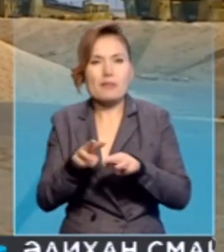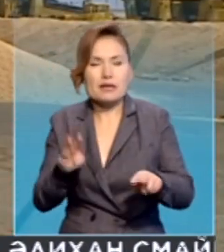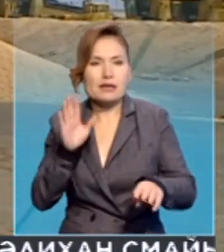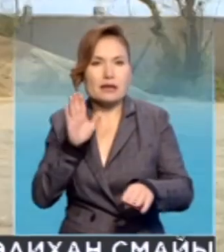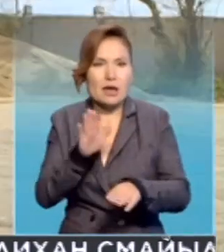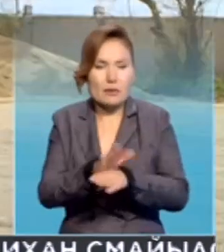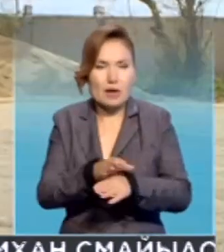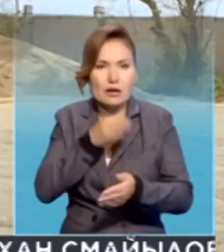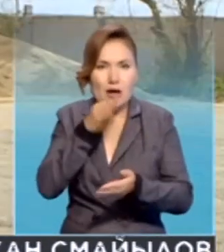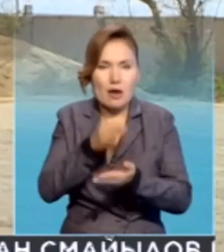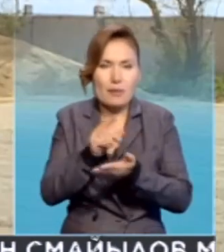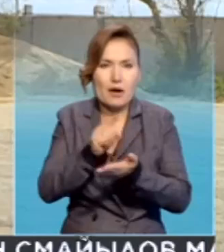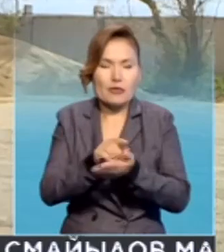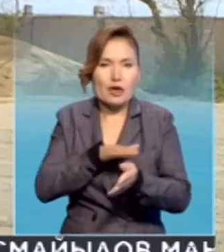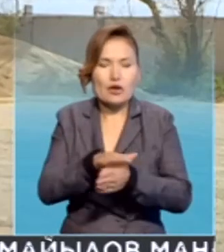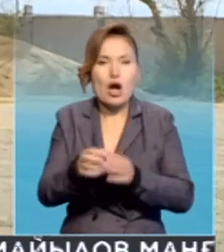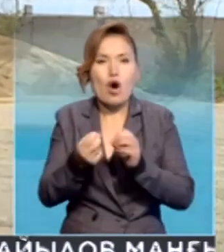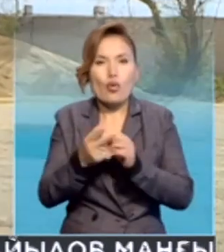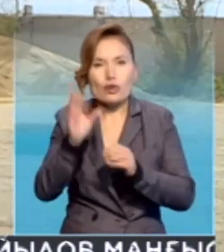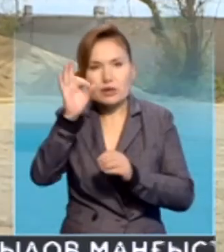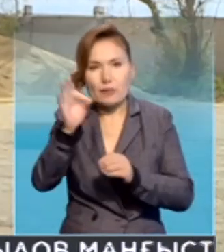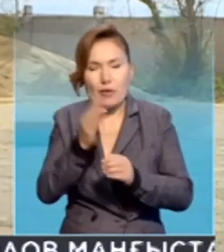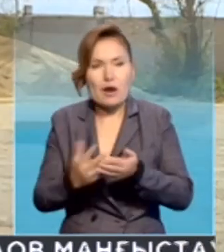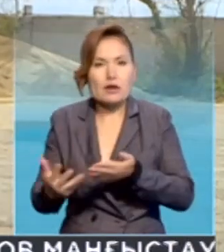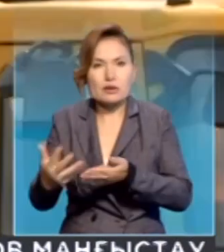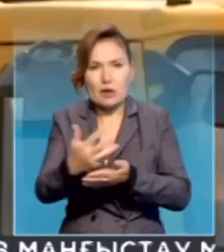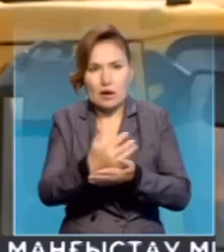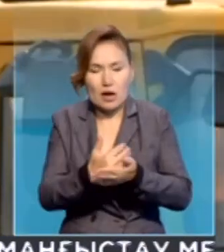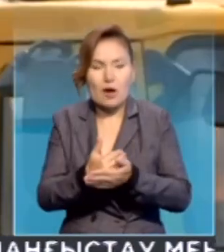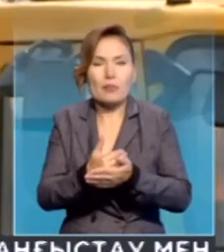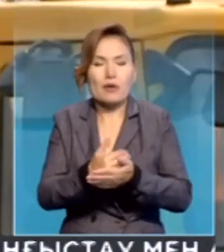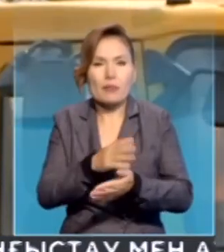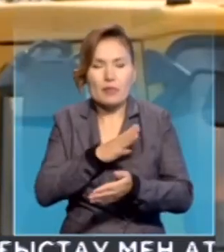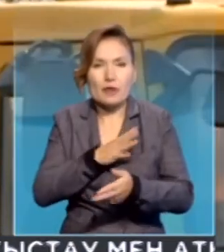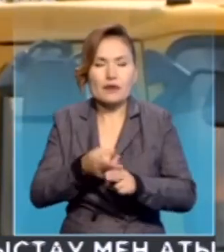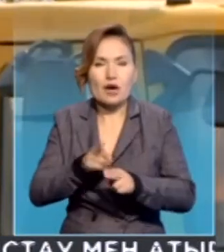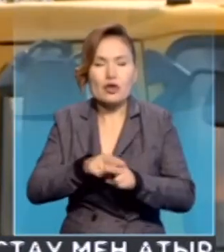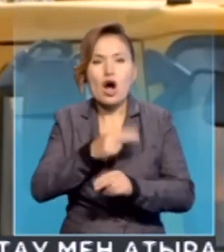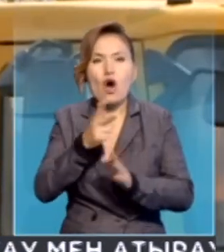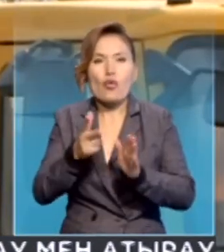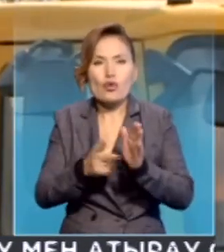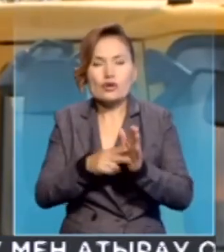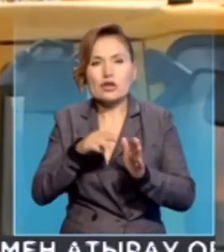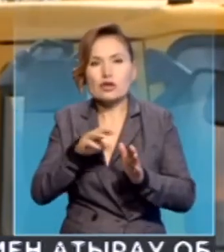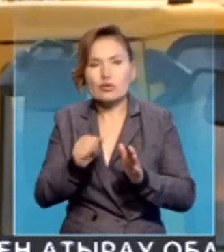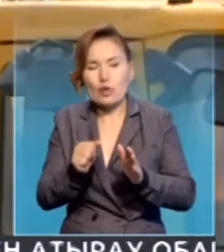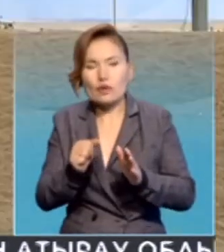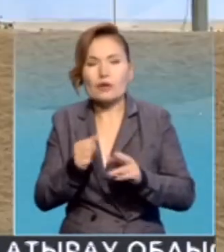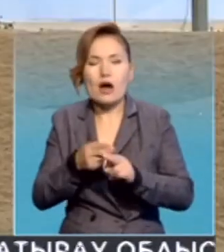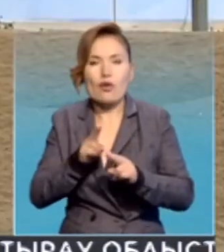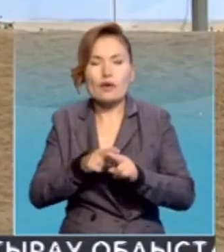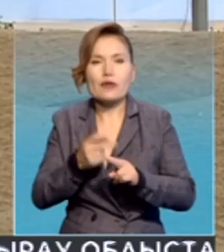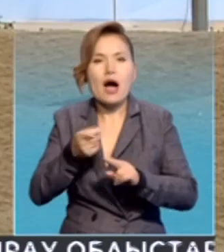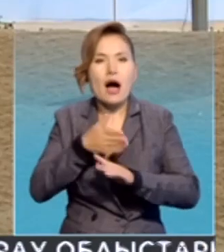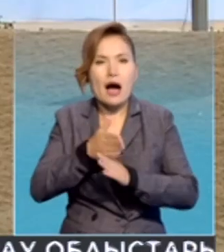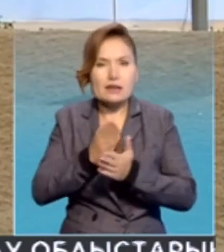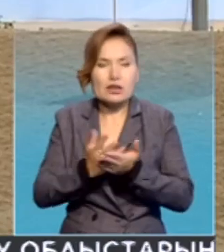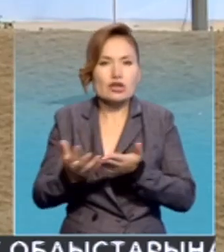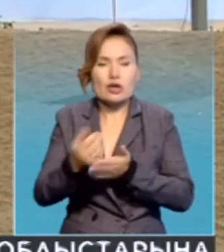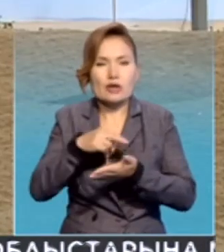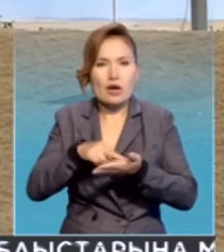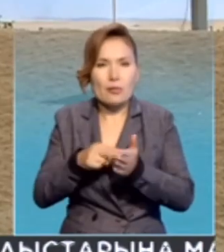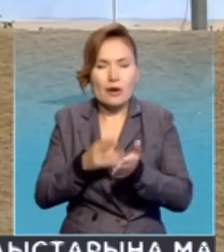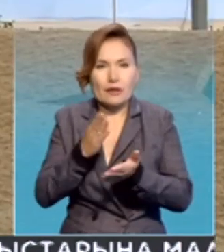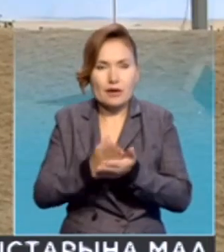Қазір егін алқабының 13% жиналды, биыл 18 миллион тонна астық жинау көзделген, оның 13 миллионы бидай. Бастысы